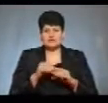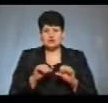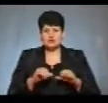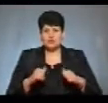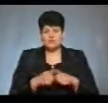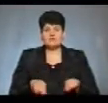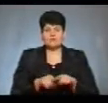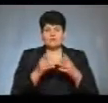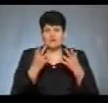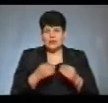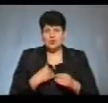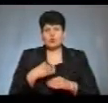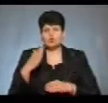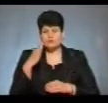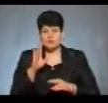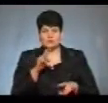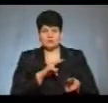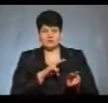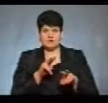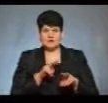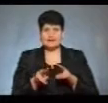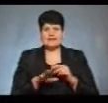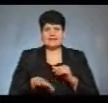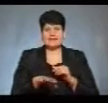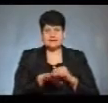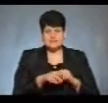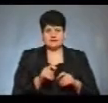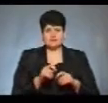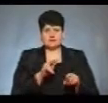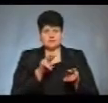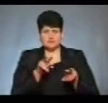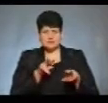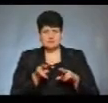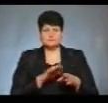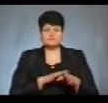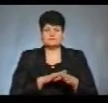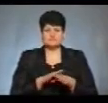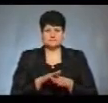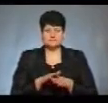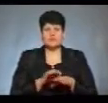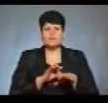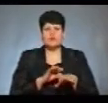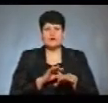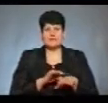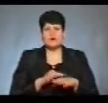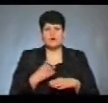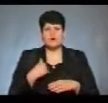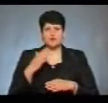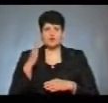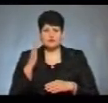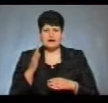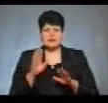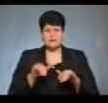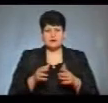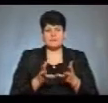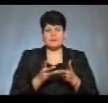в день голосування наші спостерігачі будуть безпосередньо на дільницях стежити за дотриманням проведення голосування та вже пізніше